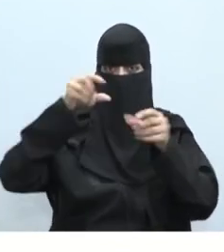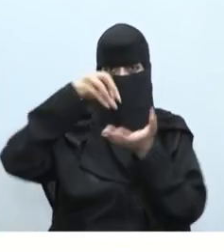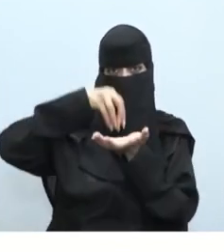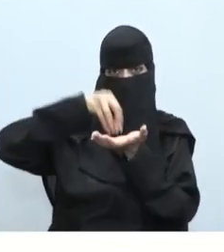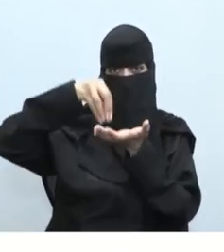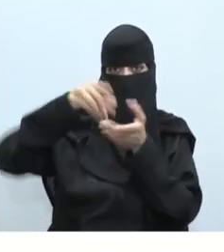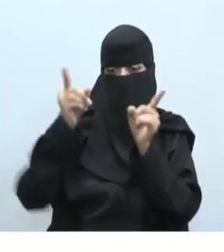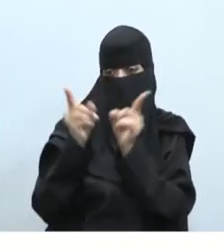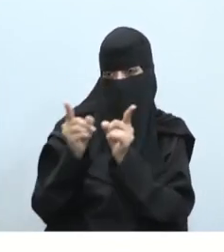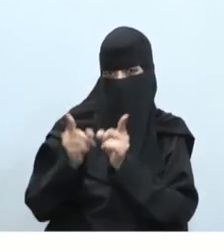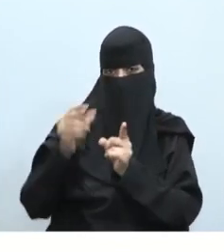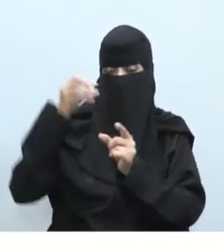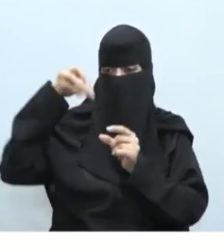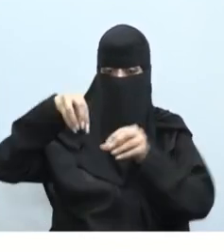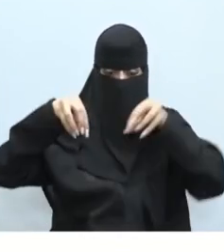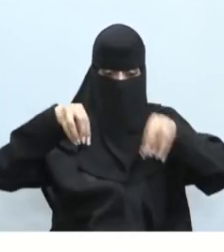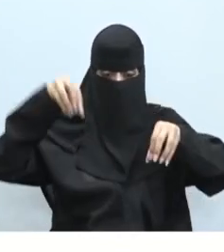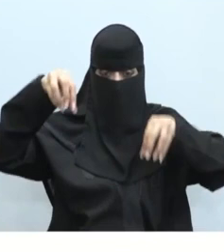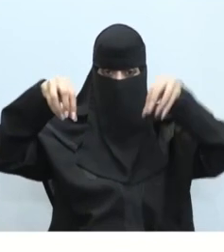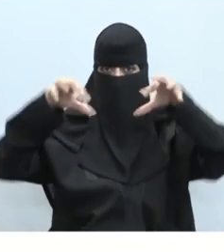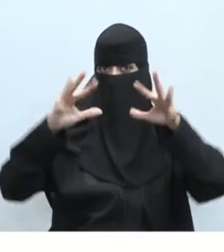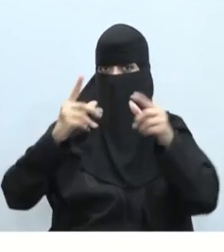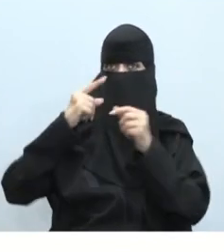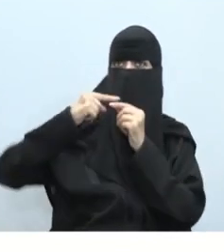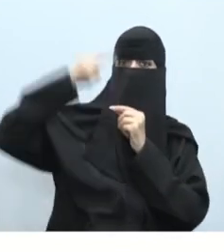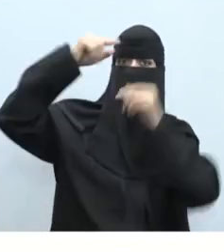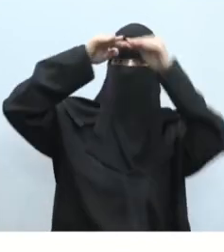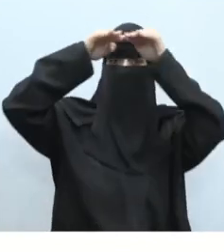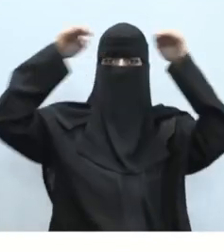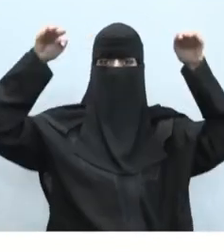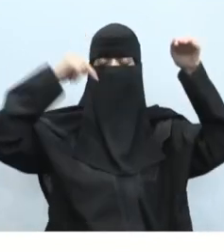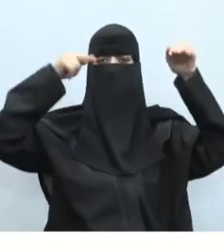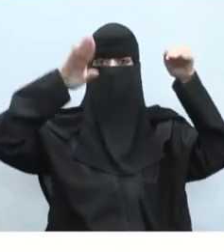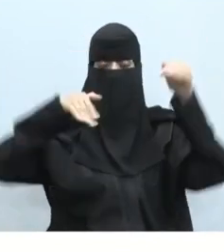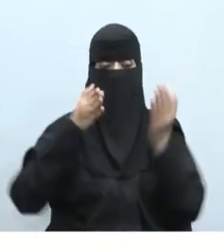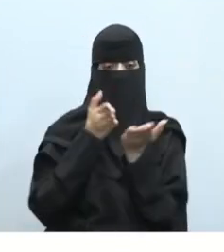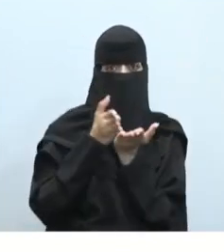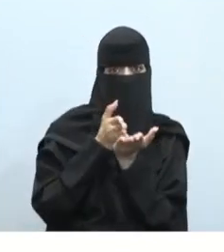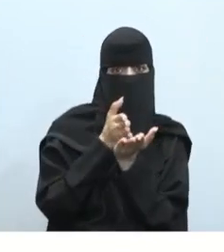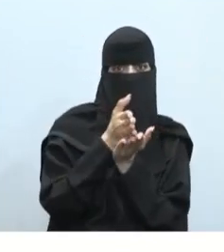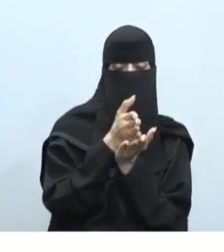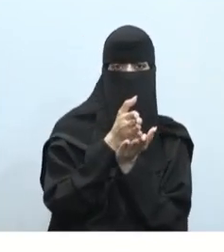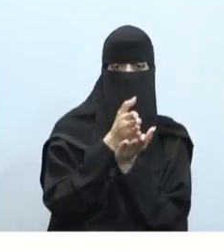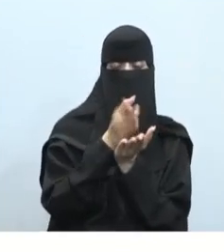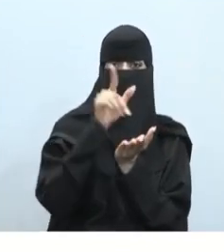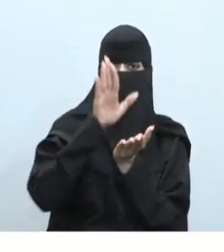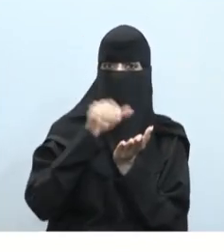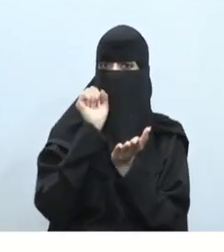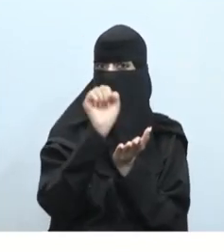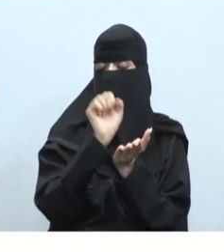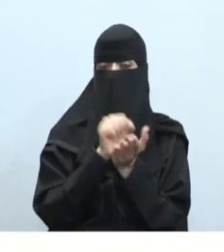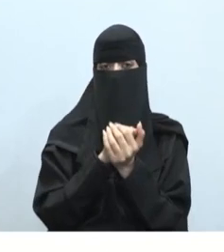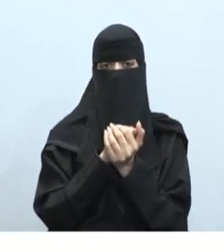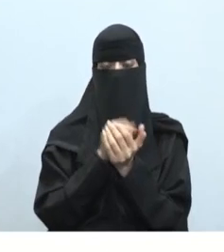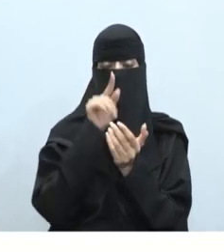موقع ومحدد في السماء وايضا مسار على مسار لها مخصص